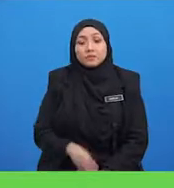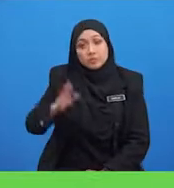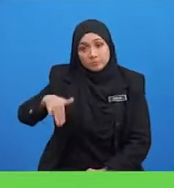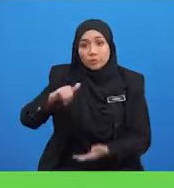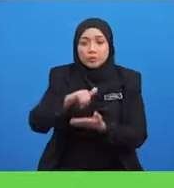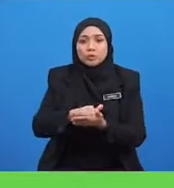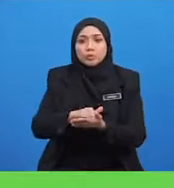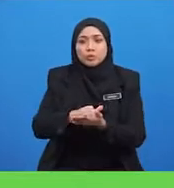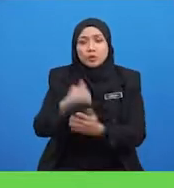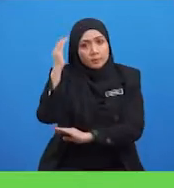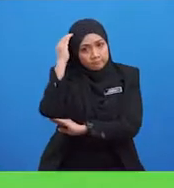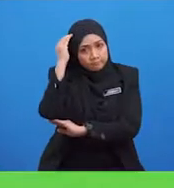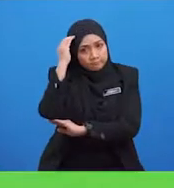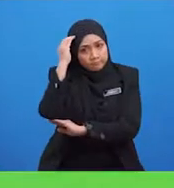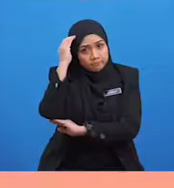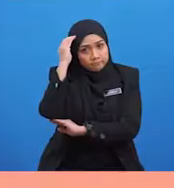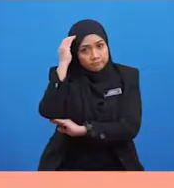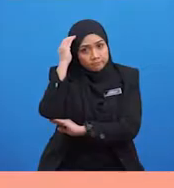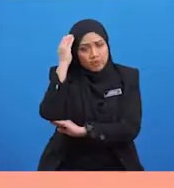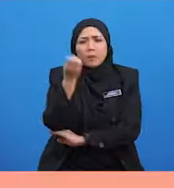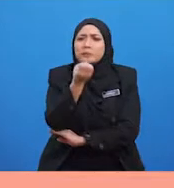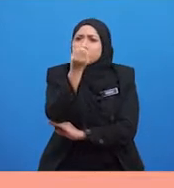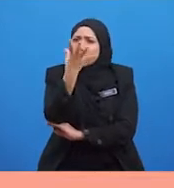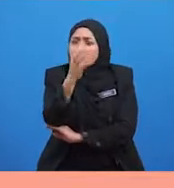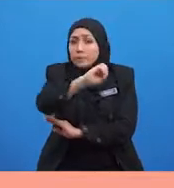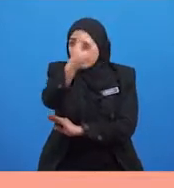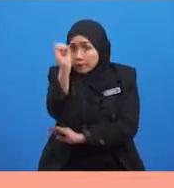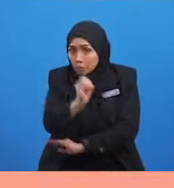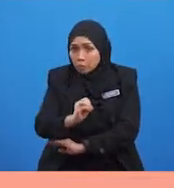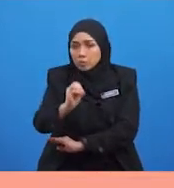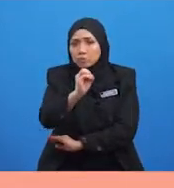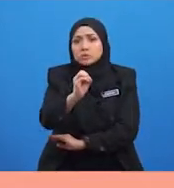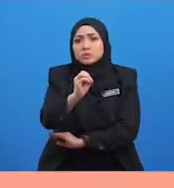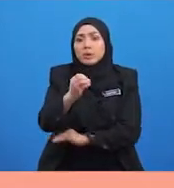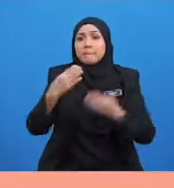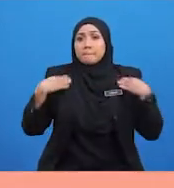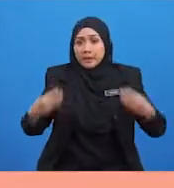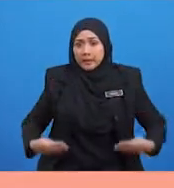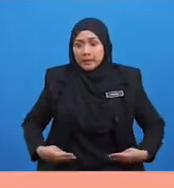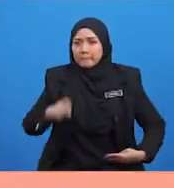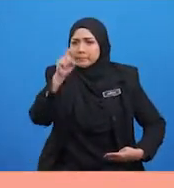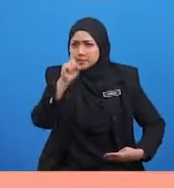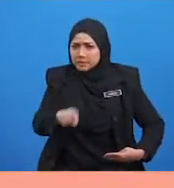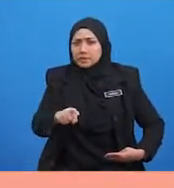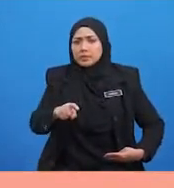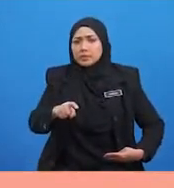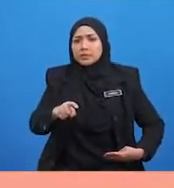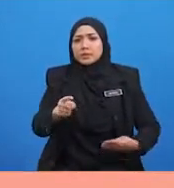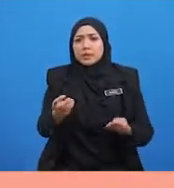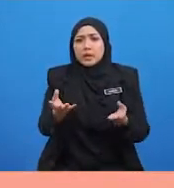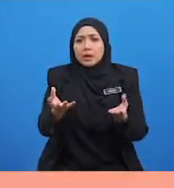Sebelum itu, tahukah anda berapa peratus keperluan air bagi setiap